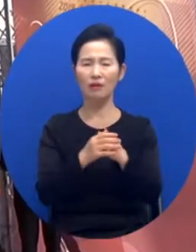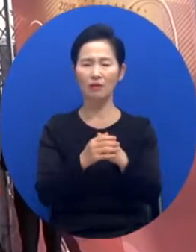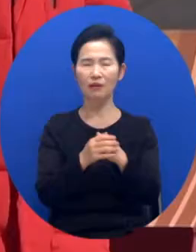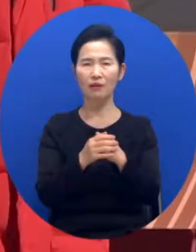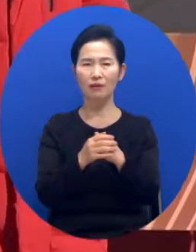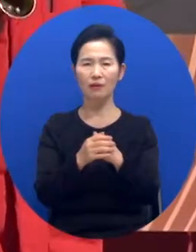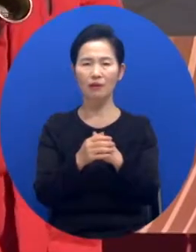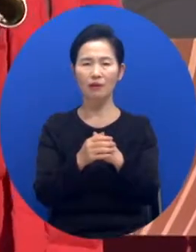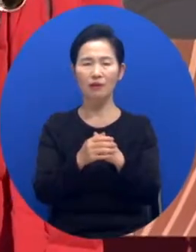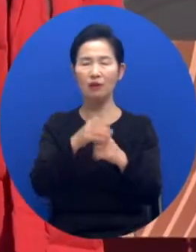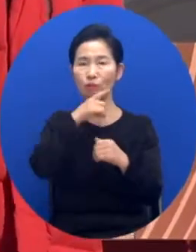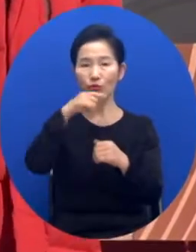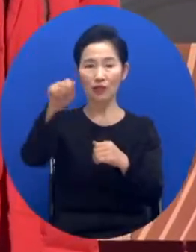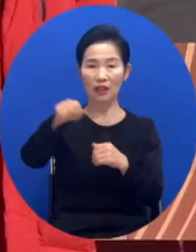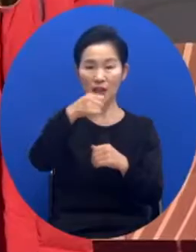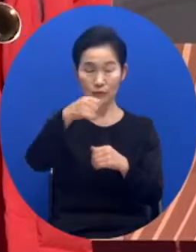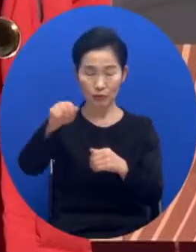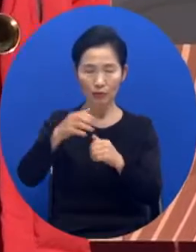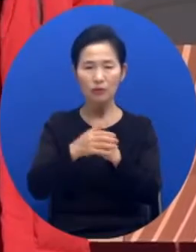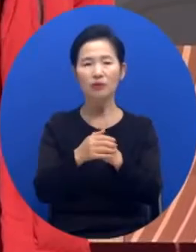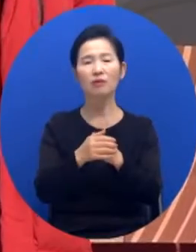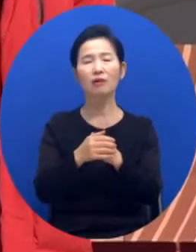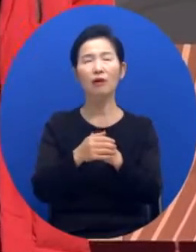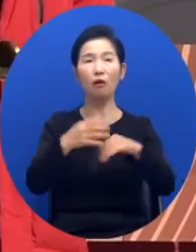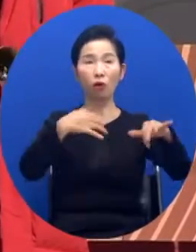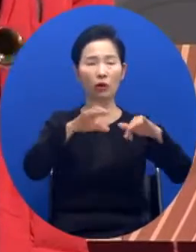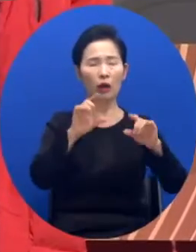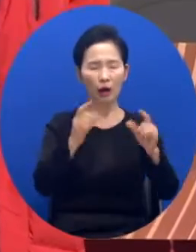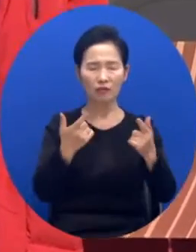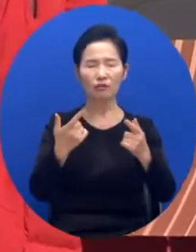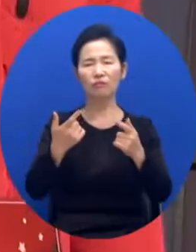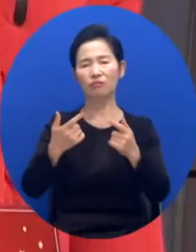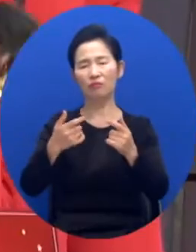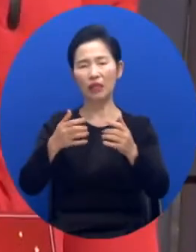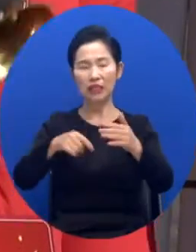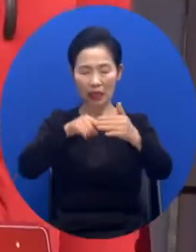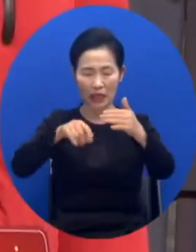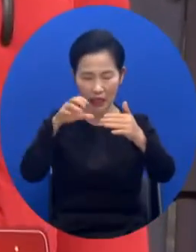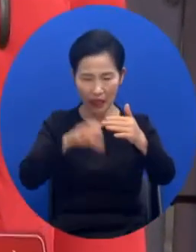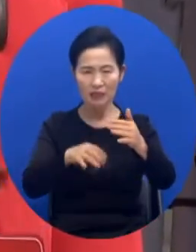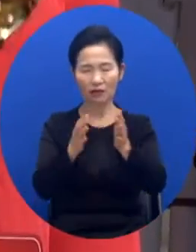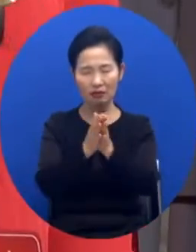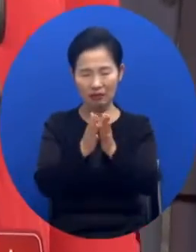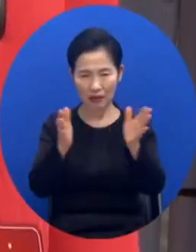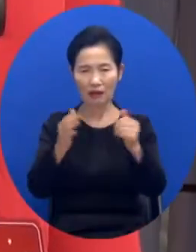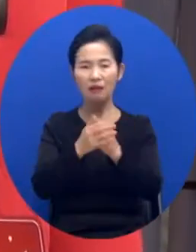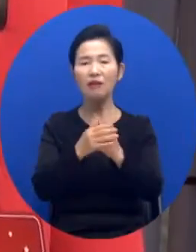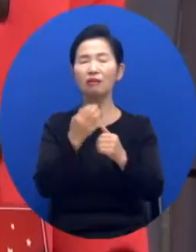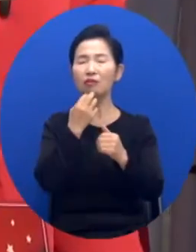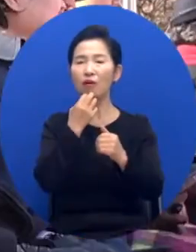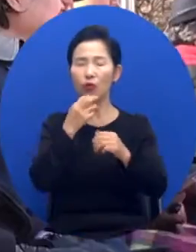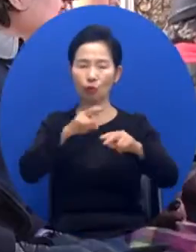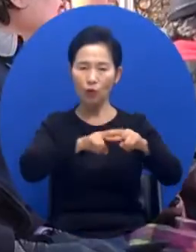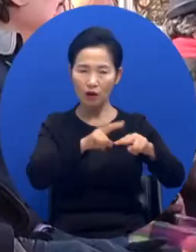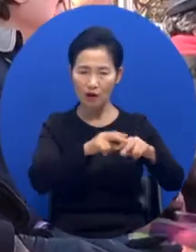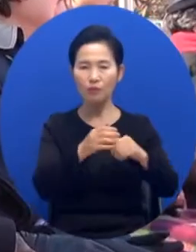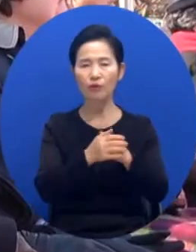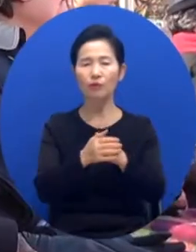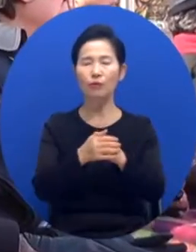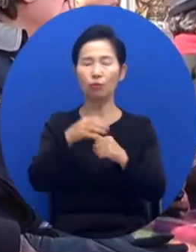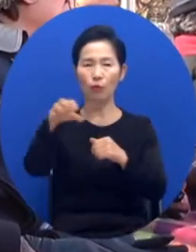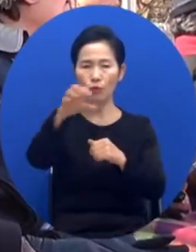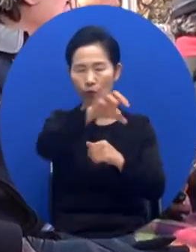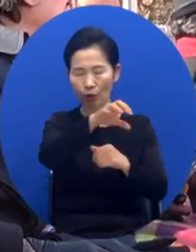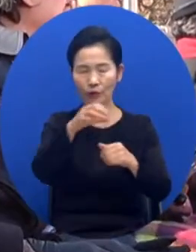구세군은 시 종식을 거리가 아닌 실내에서 진행하며 서울 광화문과 대구 동성 뭐 자선냄비 현장을